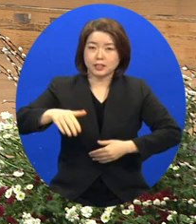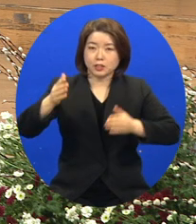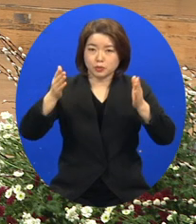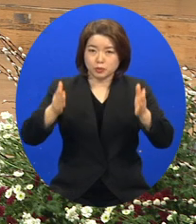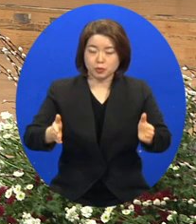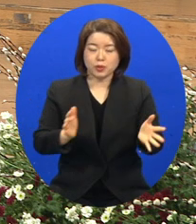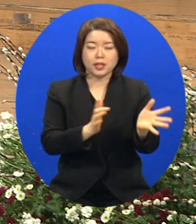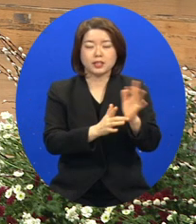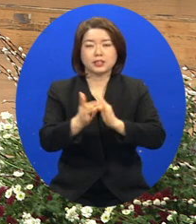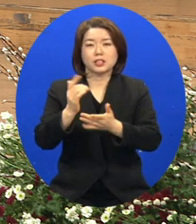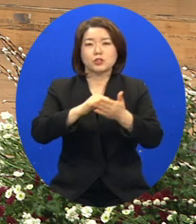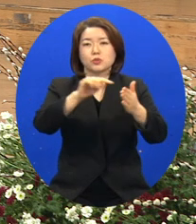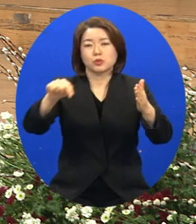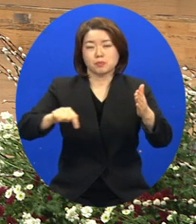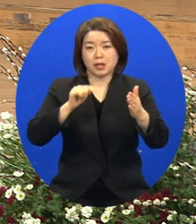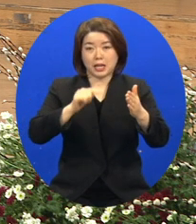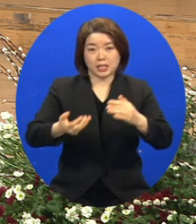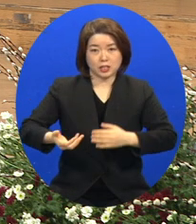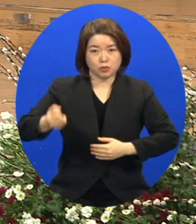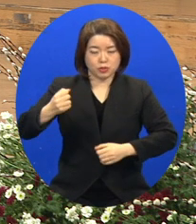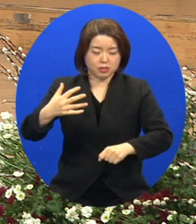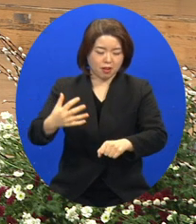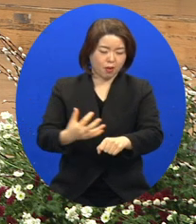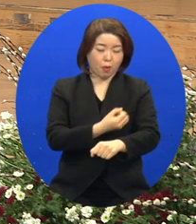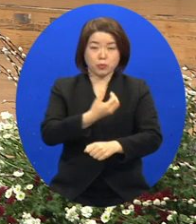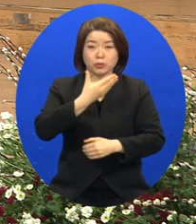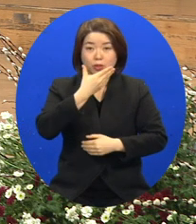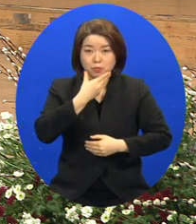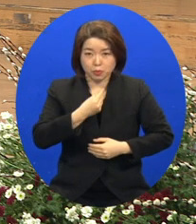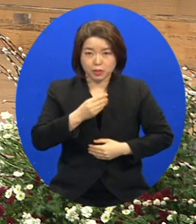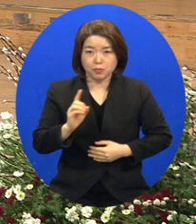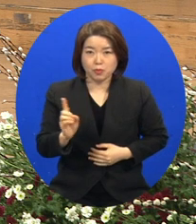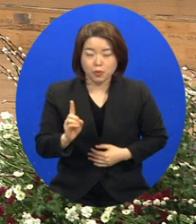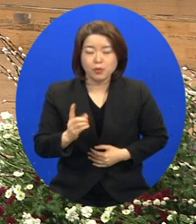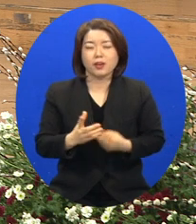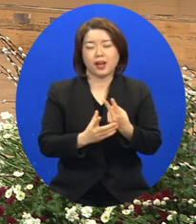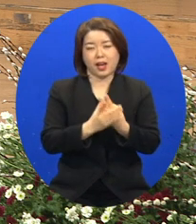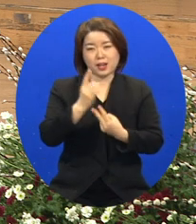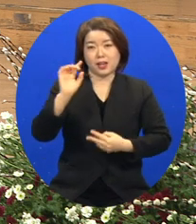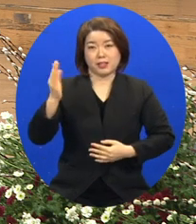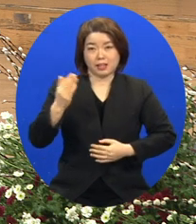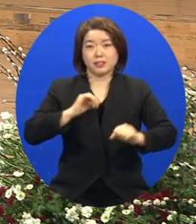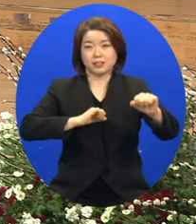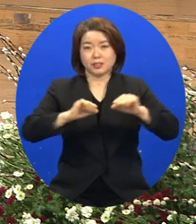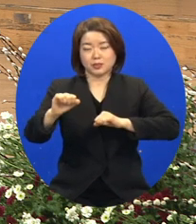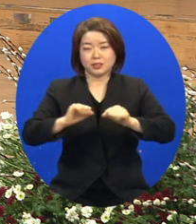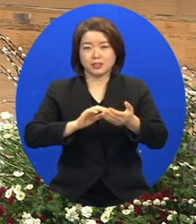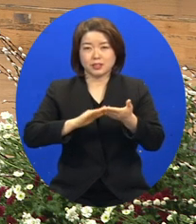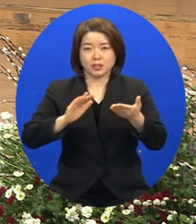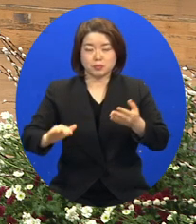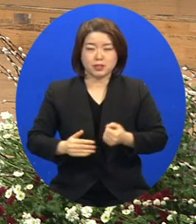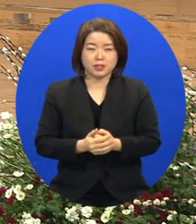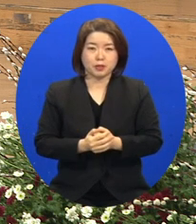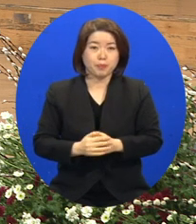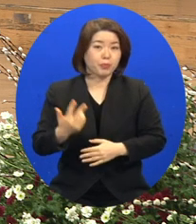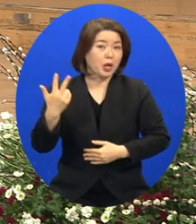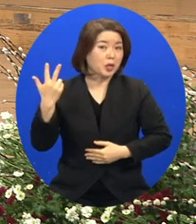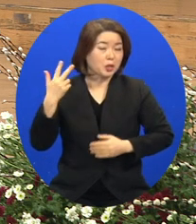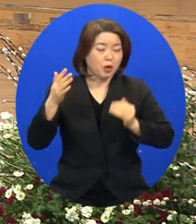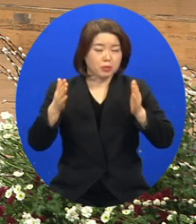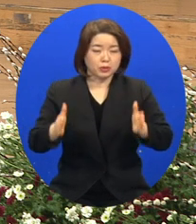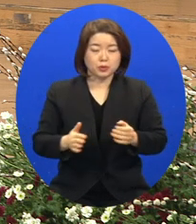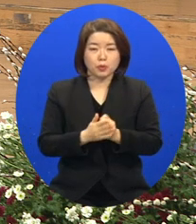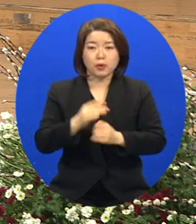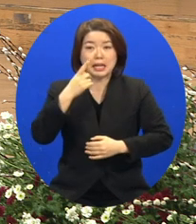안에서 누리는 엄청난 보기 하나되는 역사입니다 지난 주간에 일본에 가서 일본에